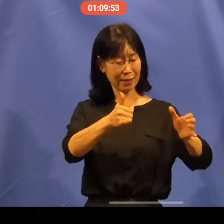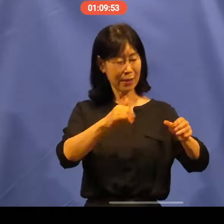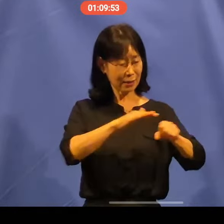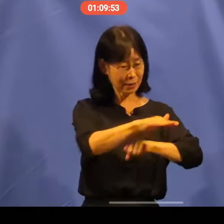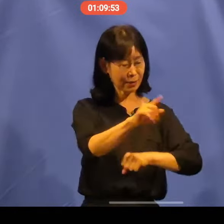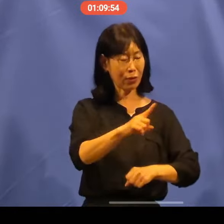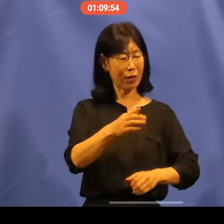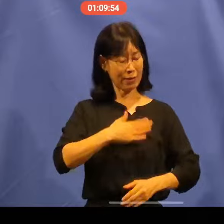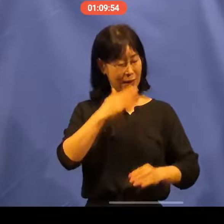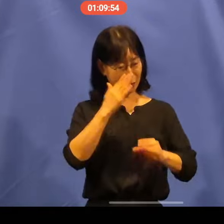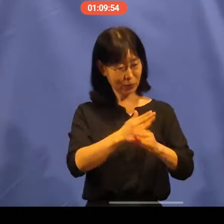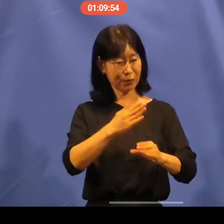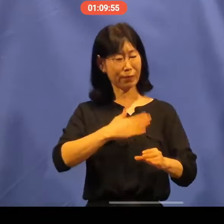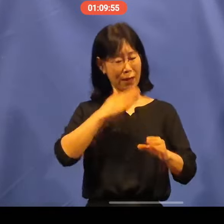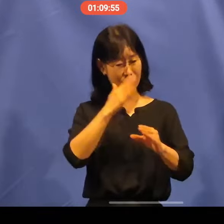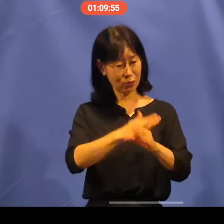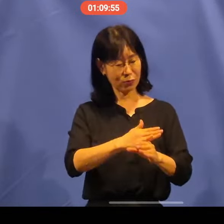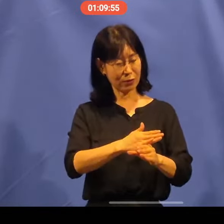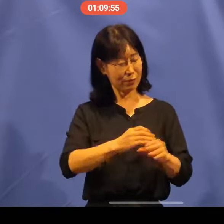나.